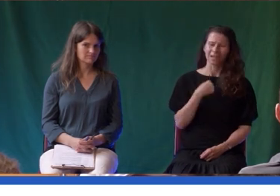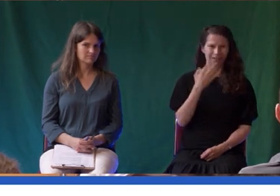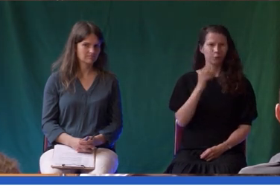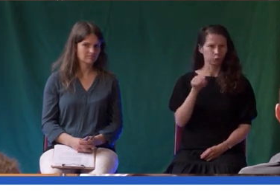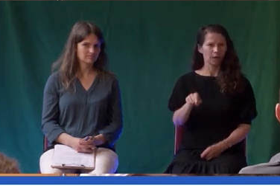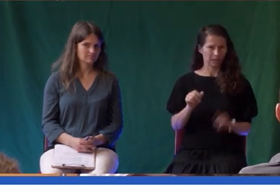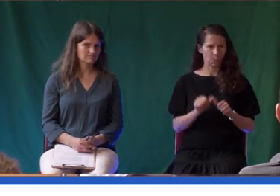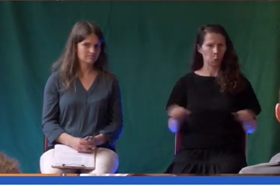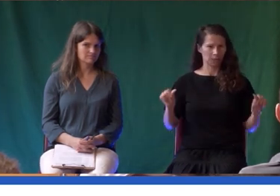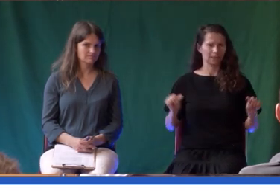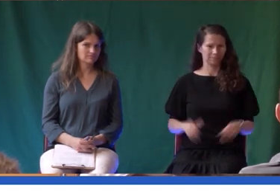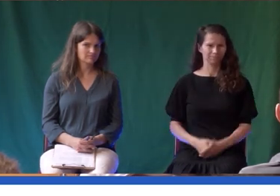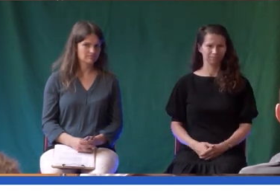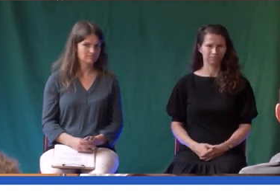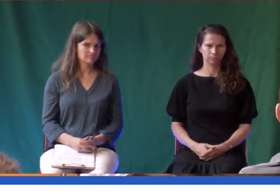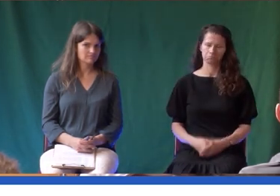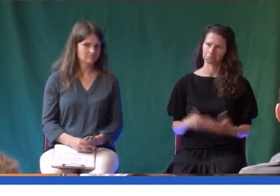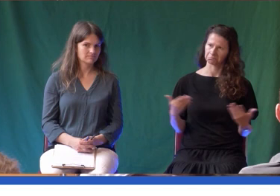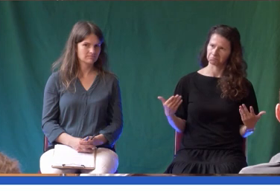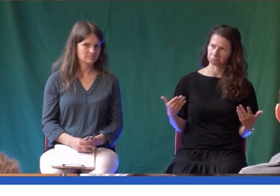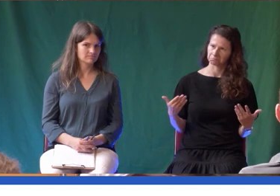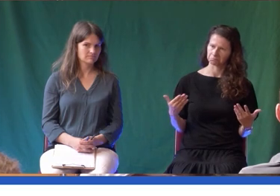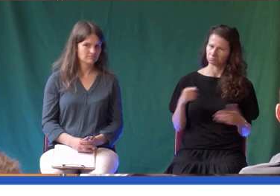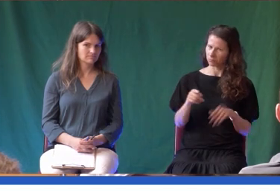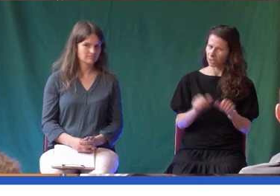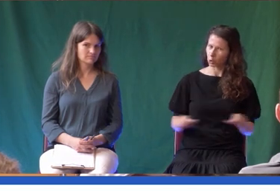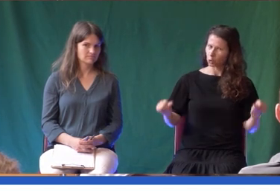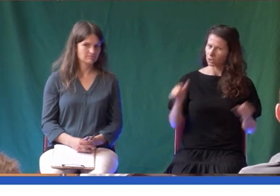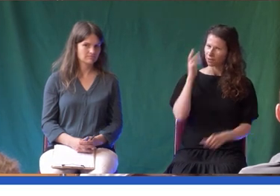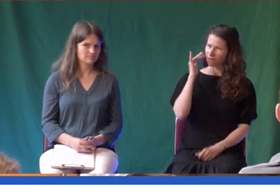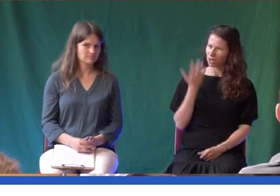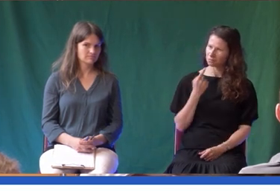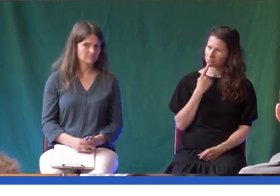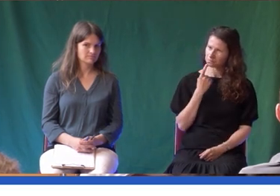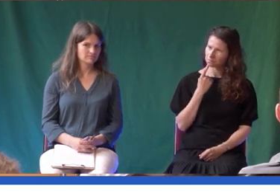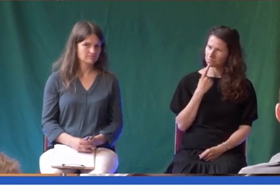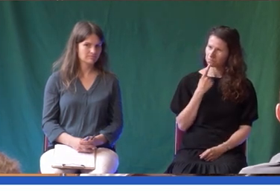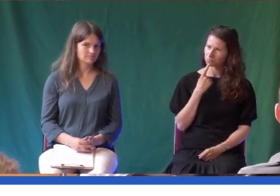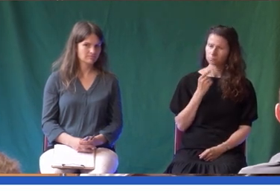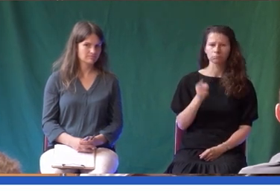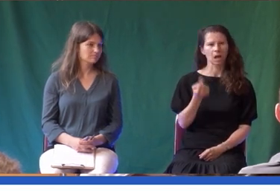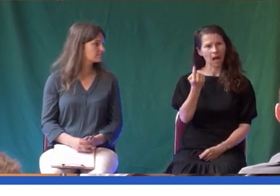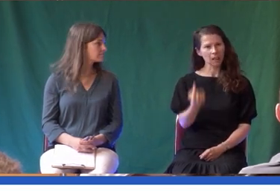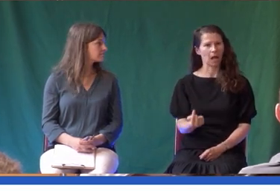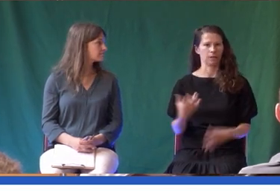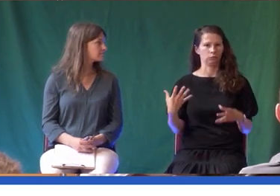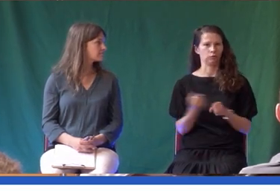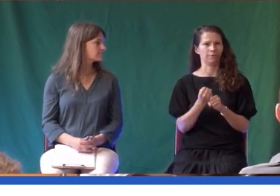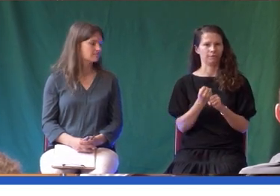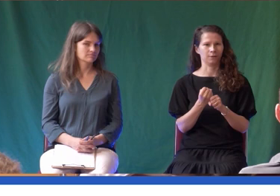ist wann ist meine Tochter glücklich wenn sie etwas alleine schafft